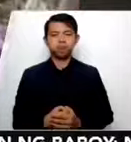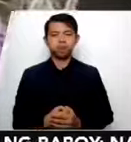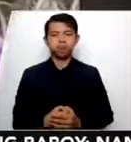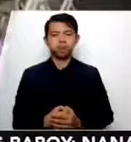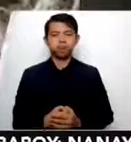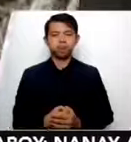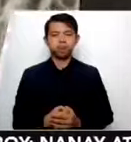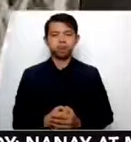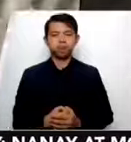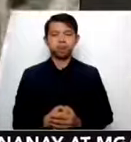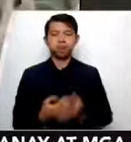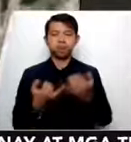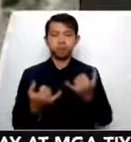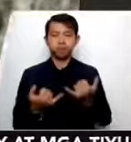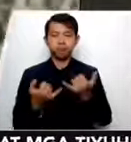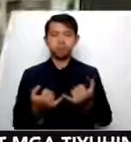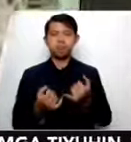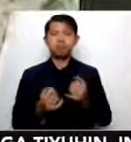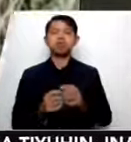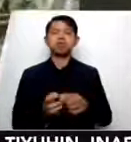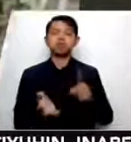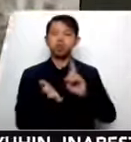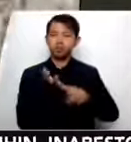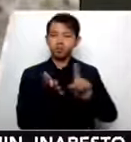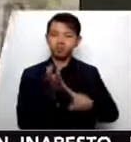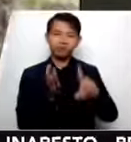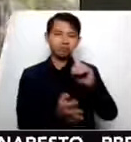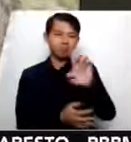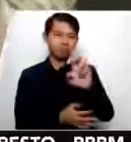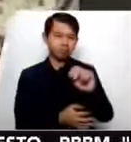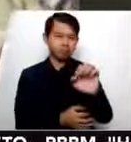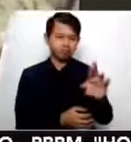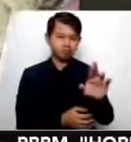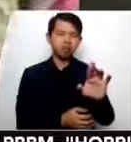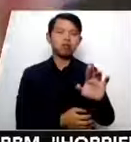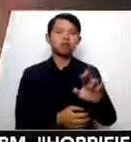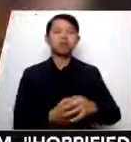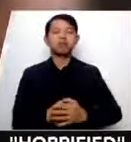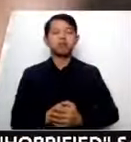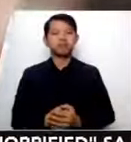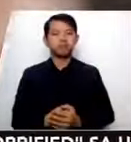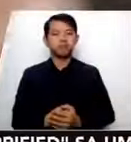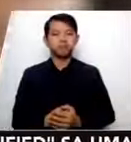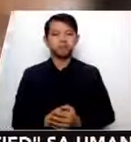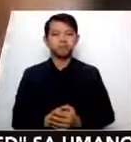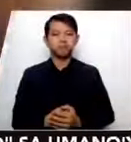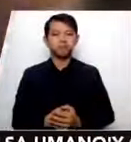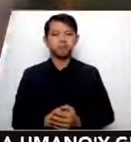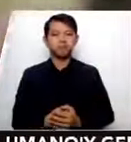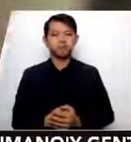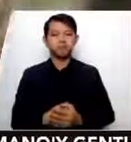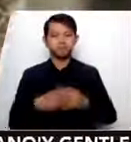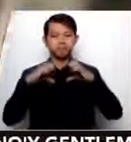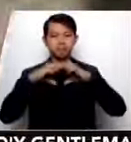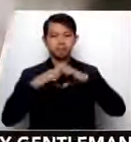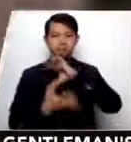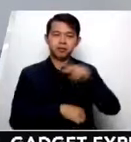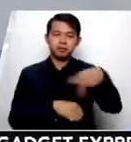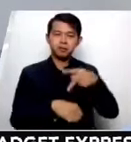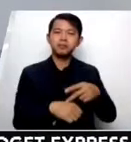Iniimbestigahan na ito ng DENR SOC Sergeant Abby Caballero, nagbabalita para sa GMA Integrated